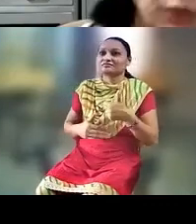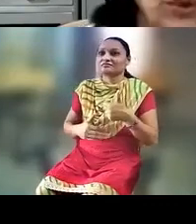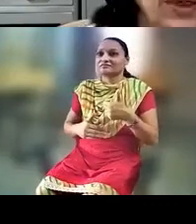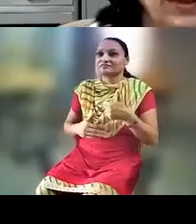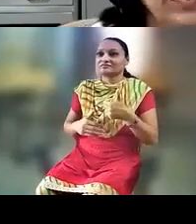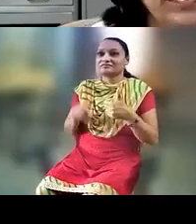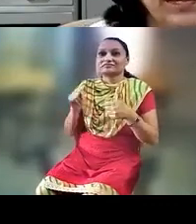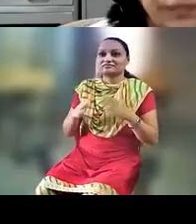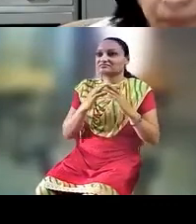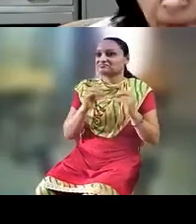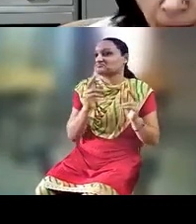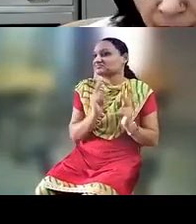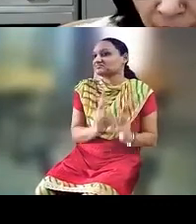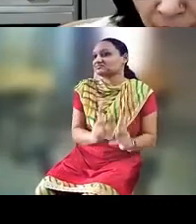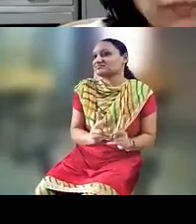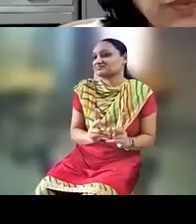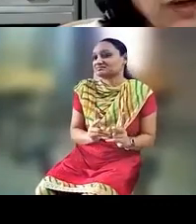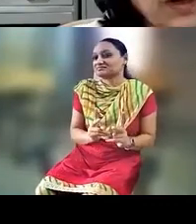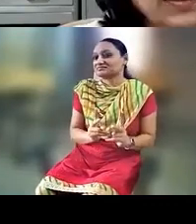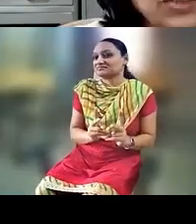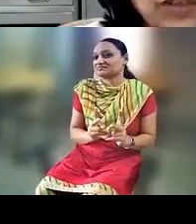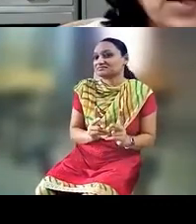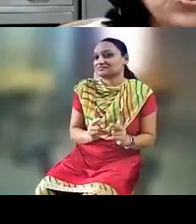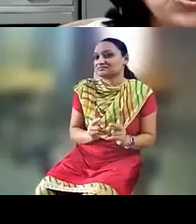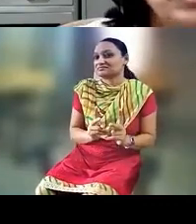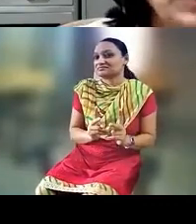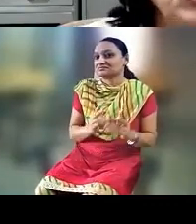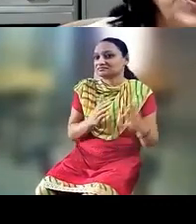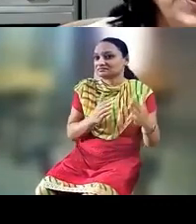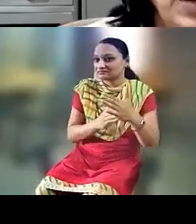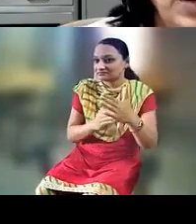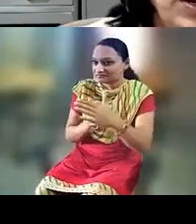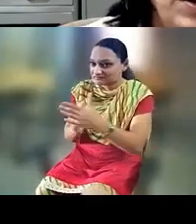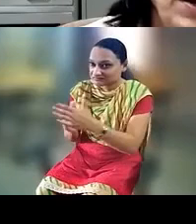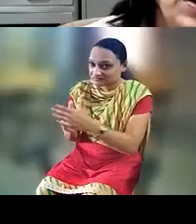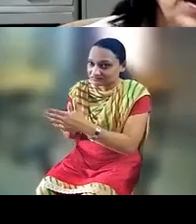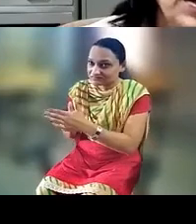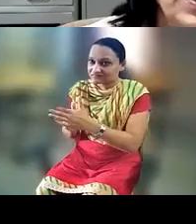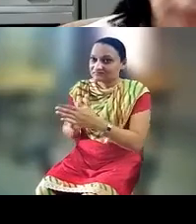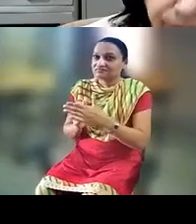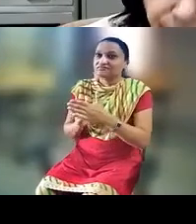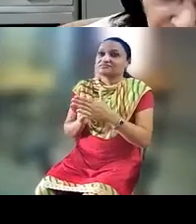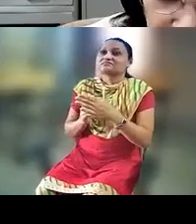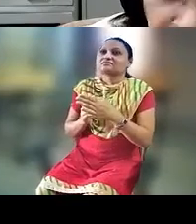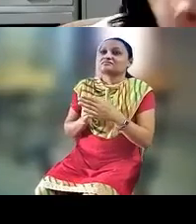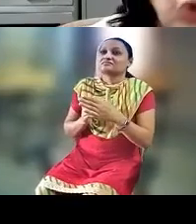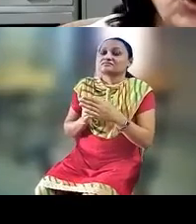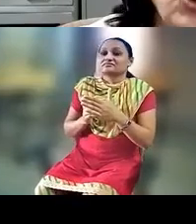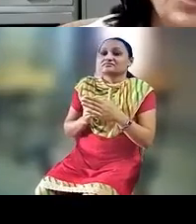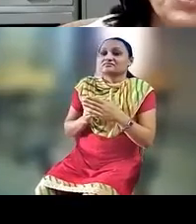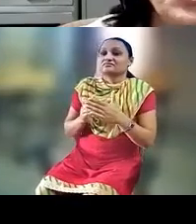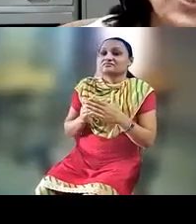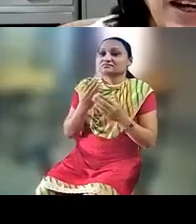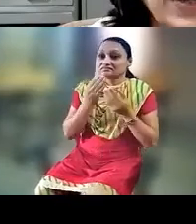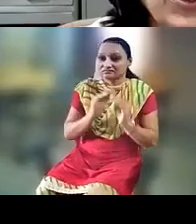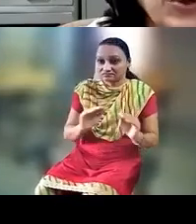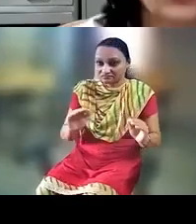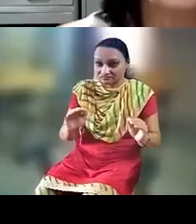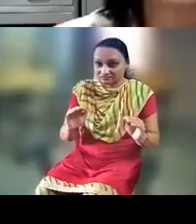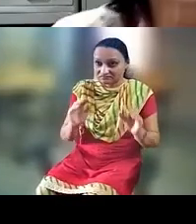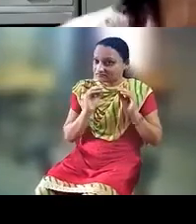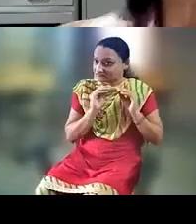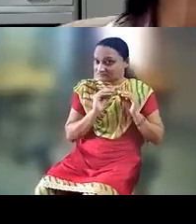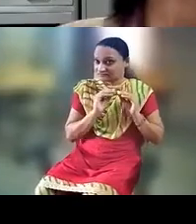आइसोलेटेड हो गए थे। फिर चैलेंजेस मेजरिंग एंड वैलिडेटिंग लर्निंग। बच्चों को हमने सिखाया